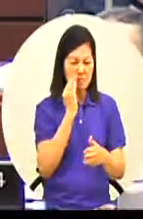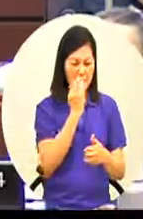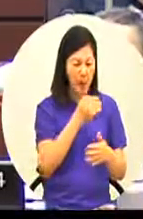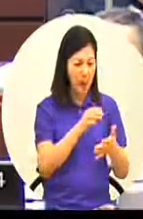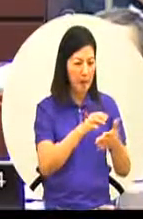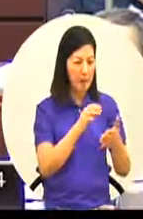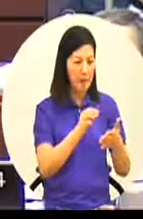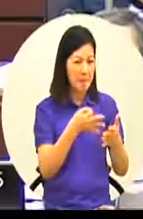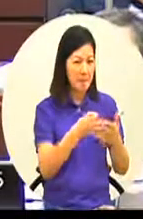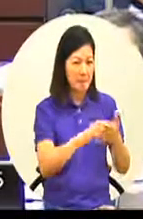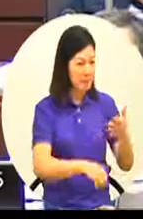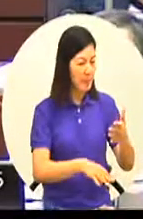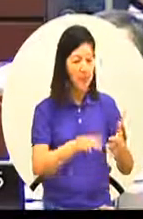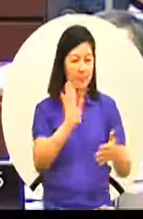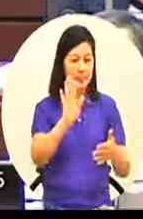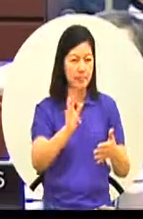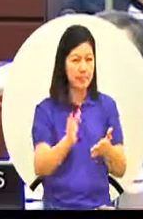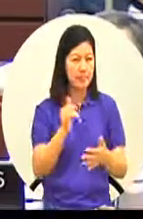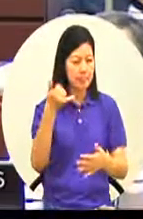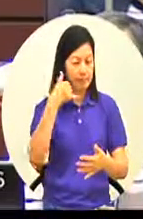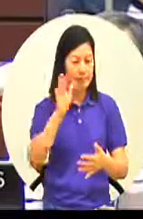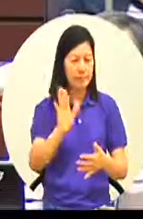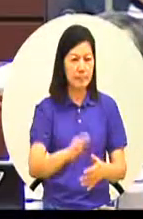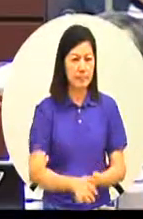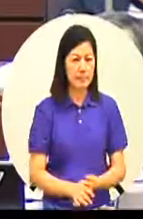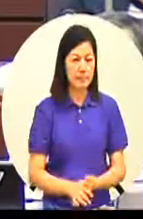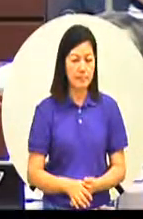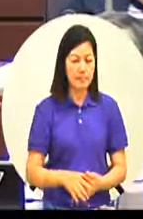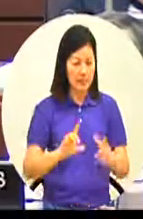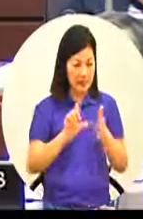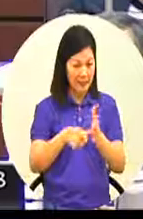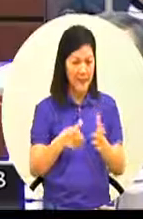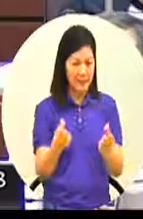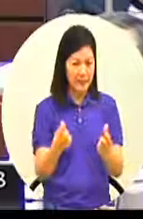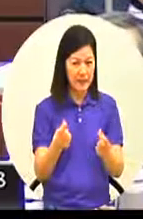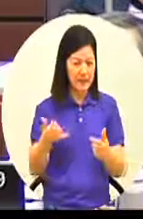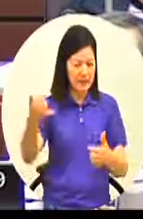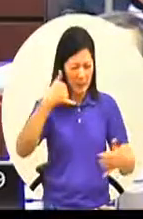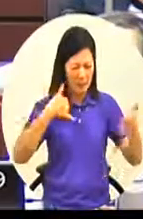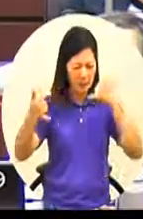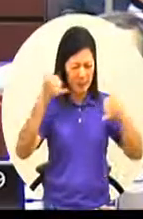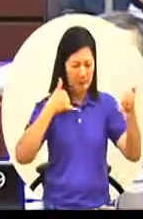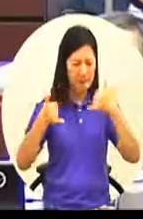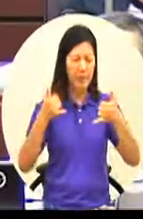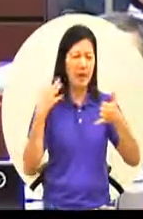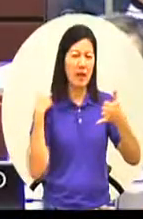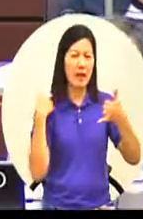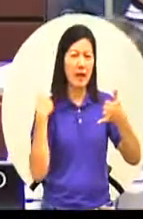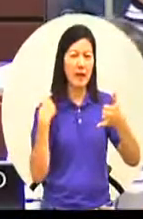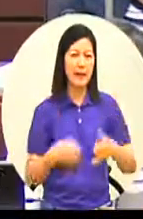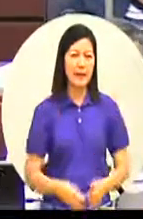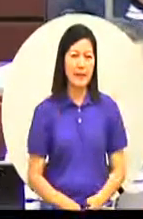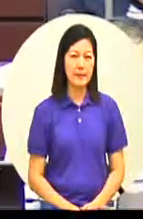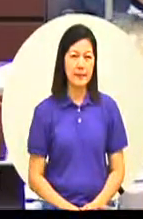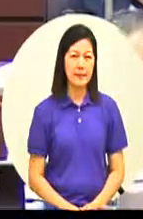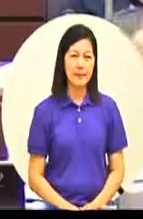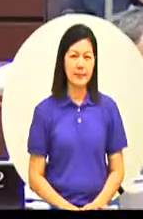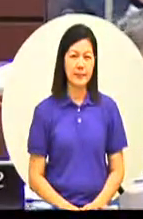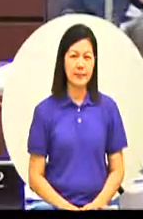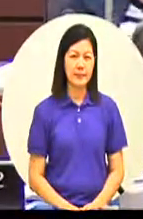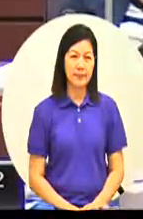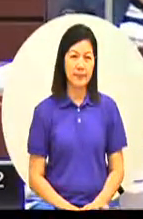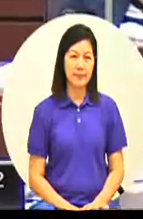呢，如果在同一个时段里面用同一件事情一再重复啊，来